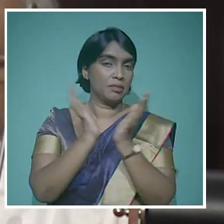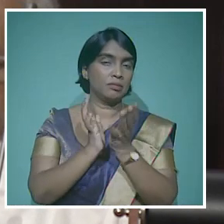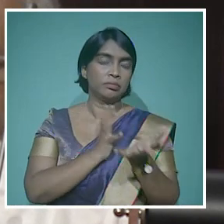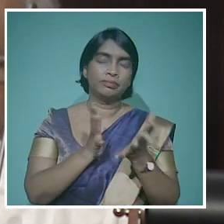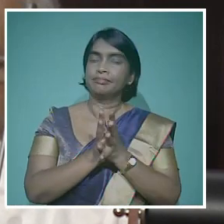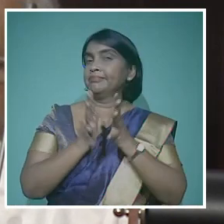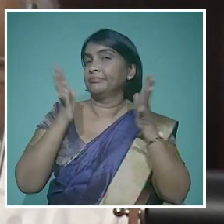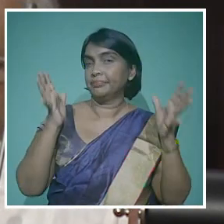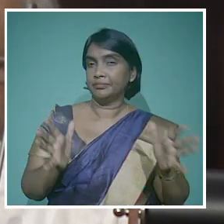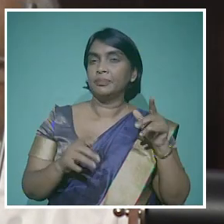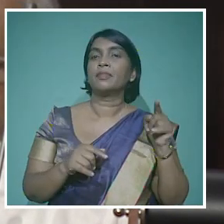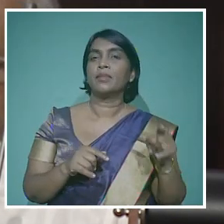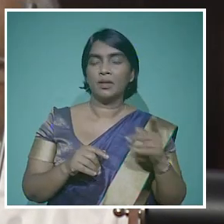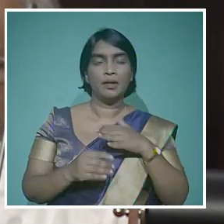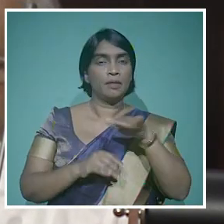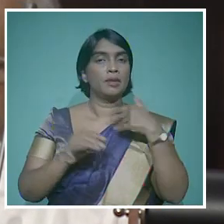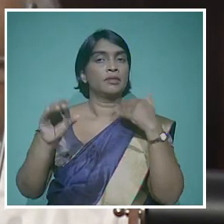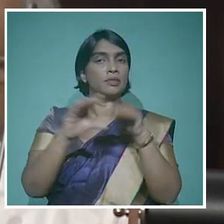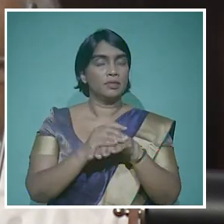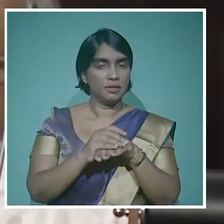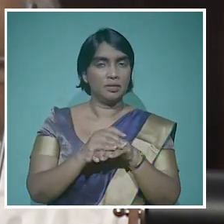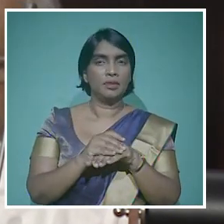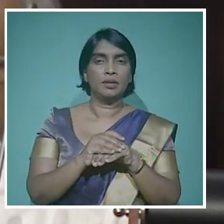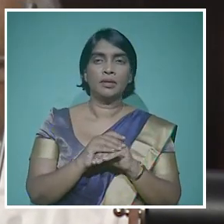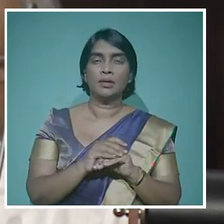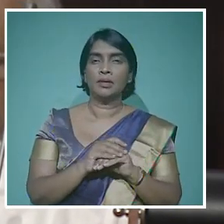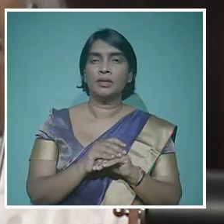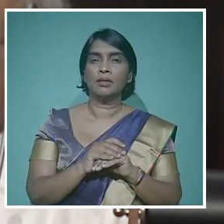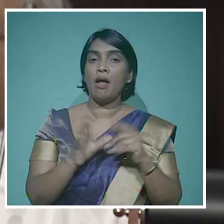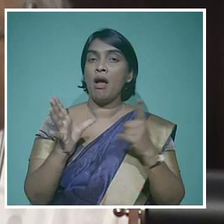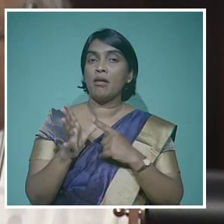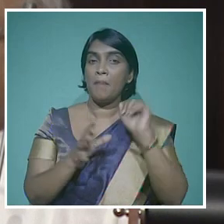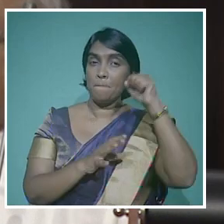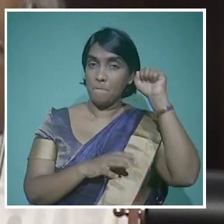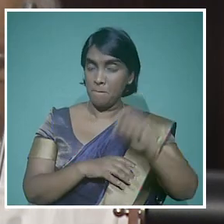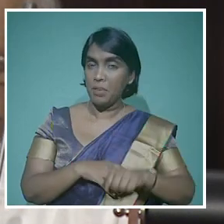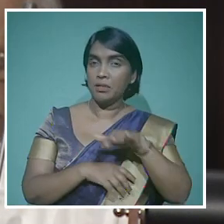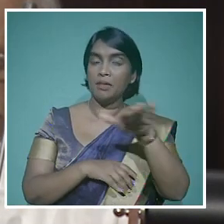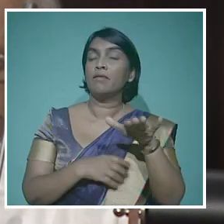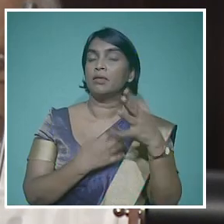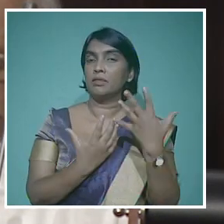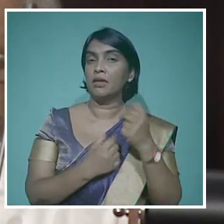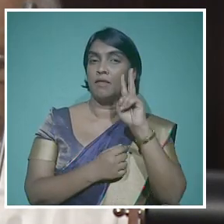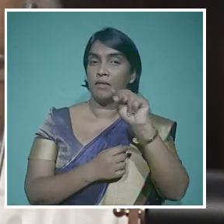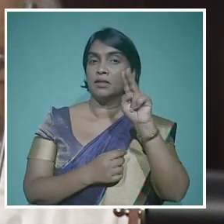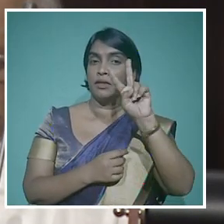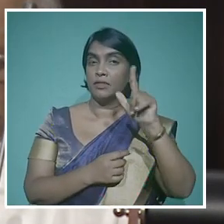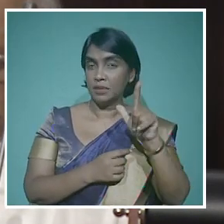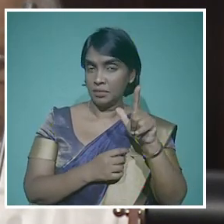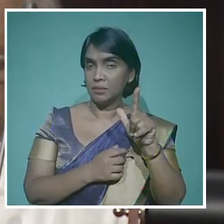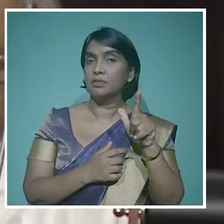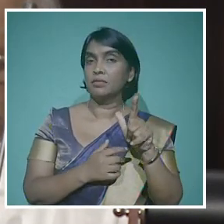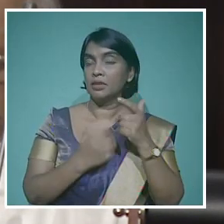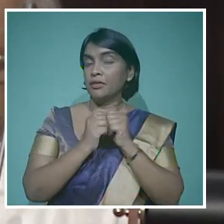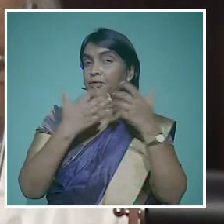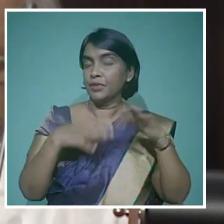වැඩි කිරීම සඳහා ප්‍රජා සහභාගිත්වය, ඒකට අක්කර 50,000 ප්‍රමාණයක් 2027 වෙනකොට